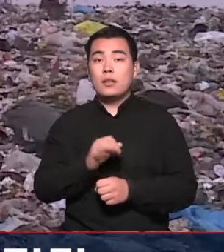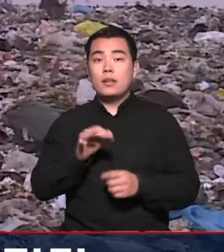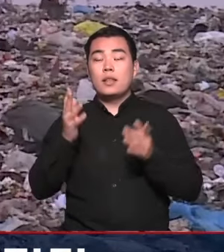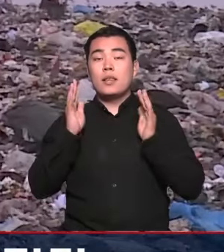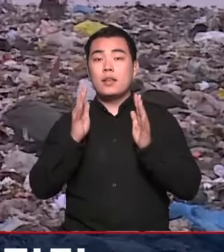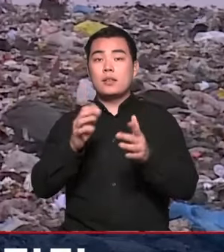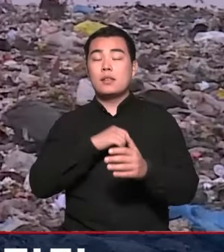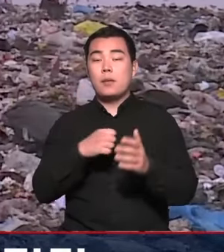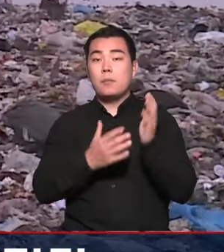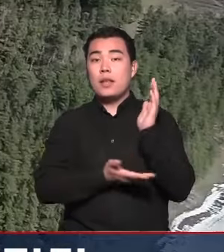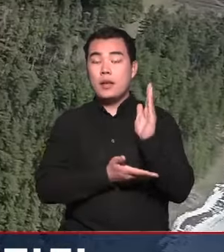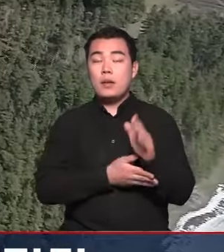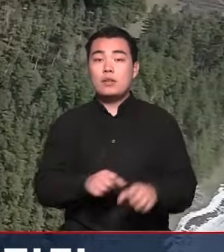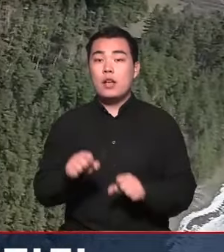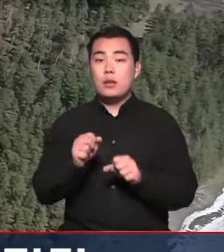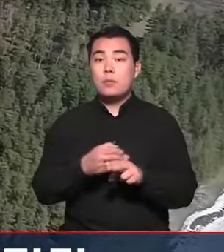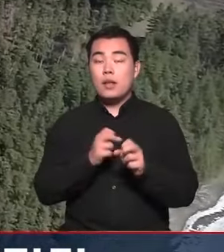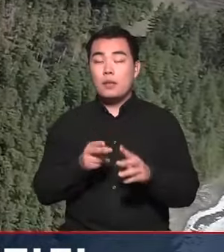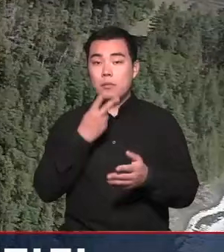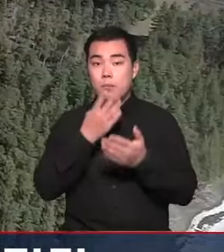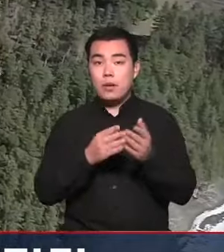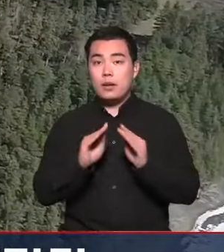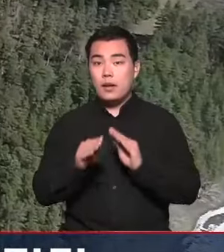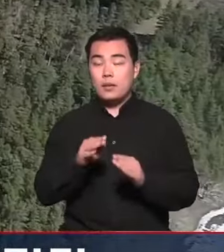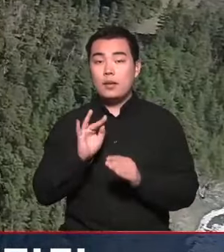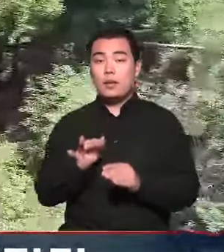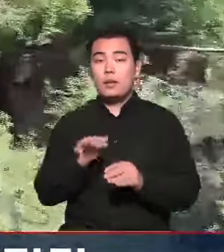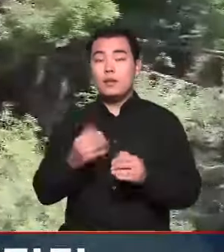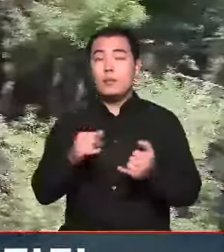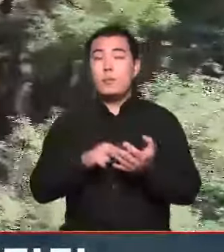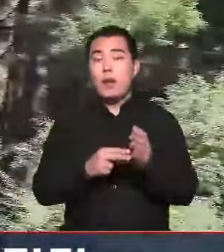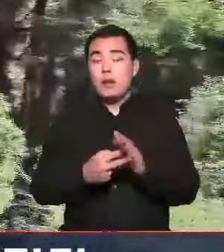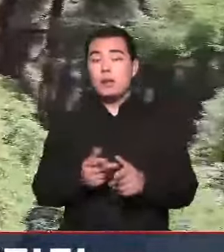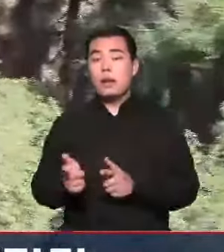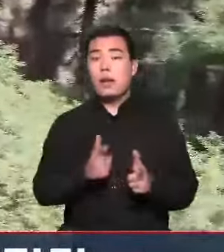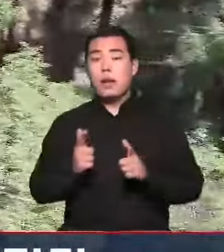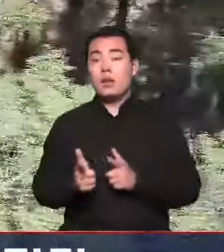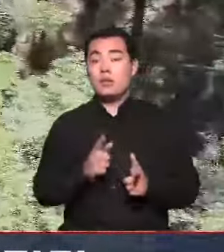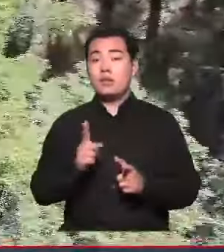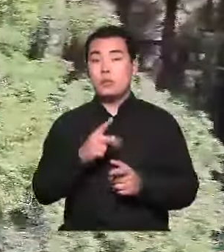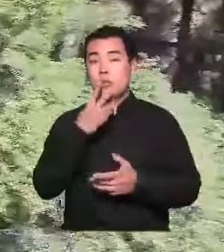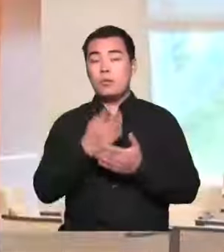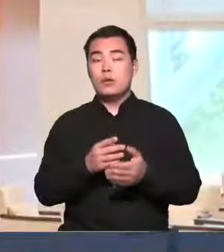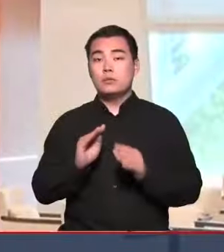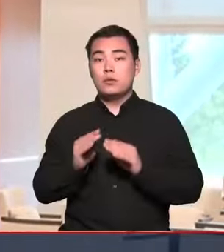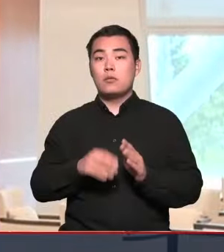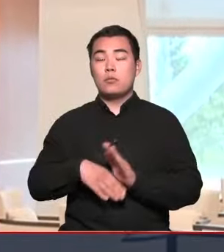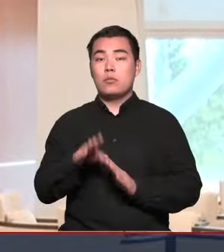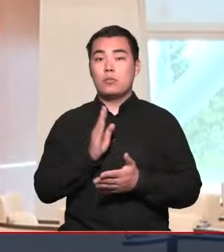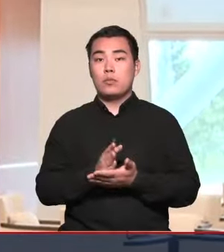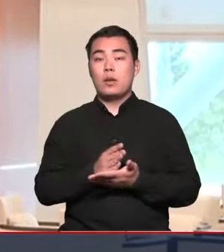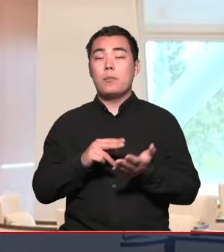ресурстарын қорғауда жүйелі жұмыстар жүргізілмей отыр. Енді арнайы әзірленген бағдарлама аясында түйткілдер түйіні тарқатылады.